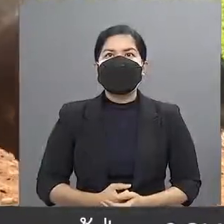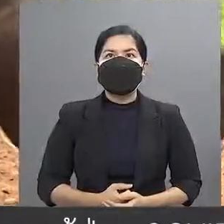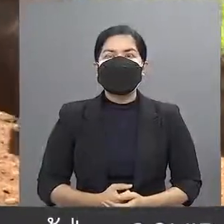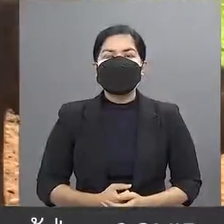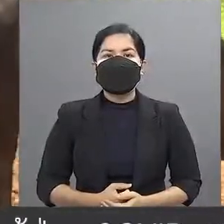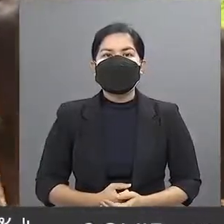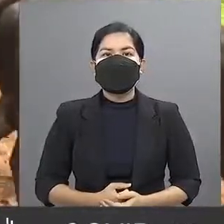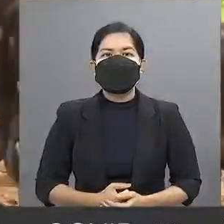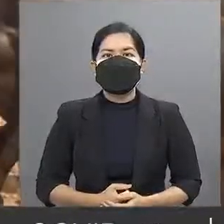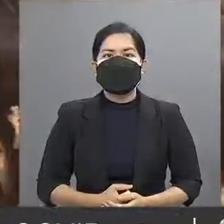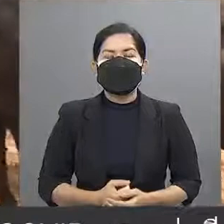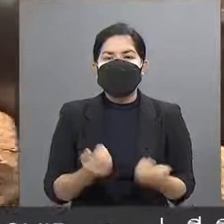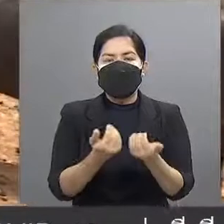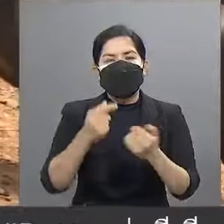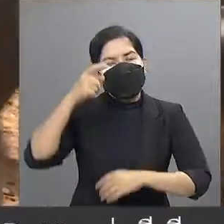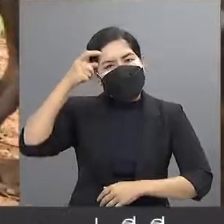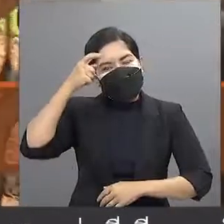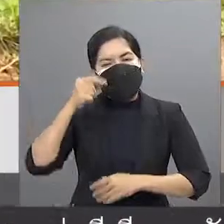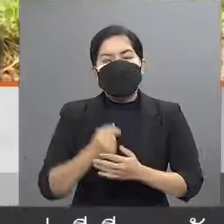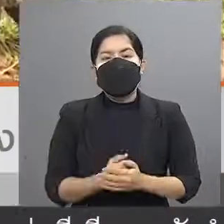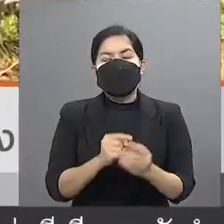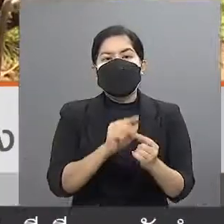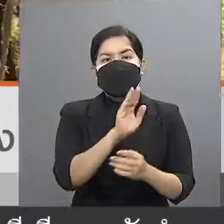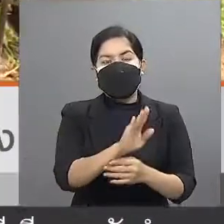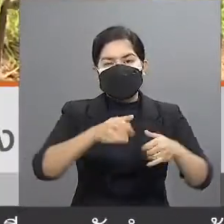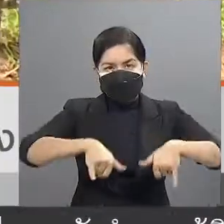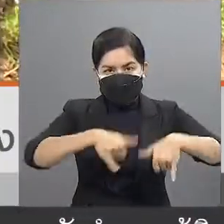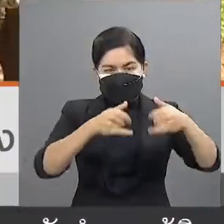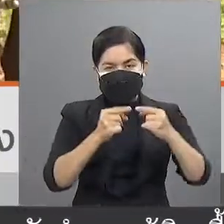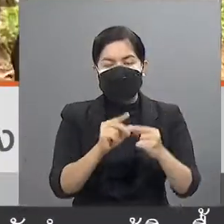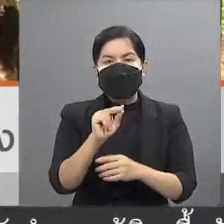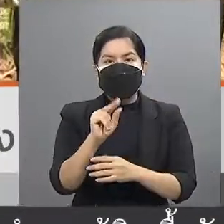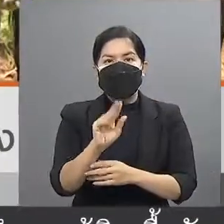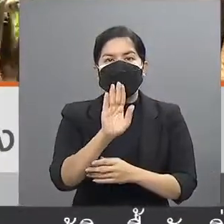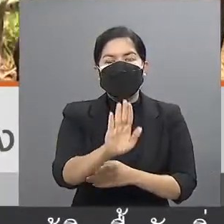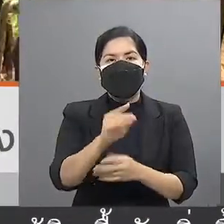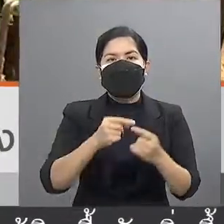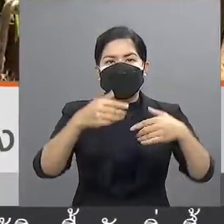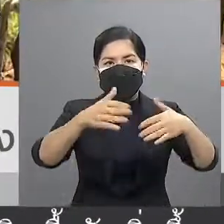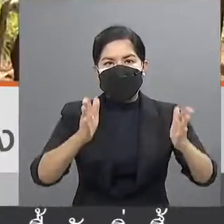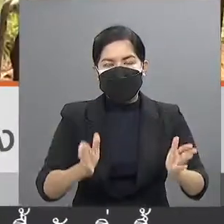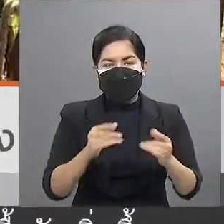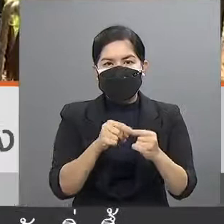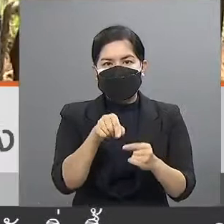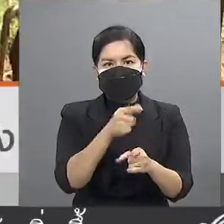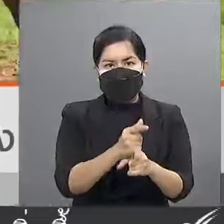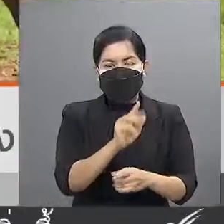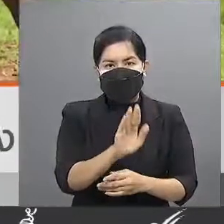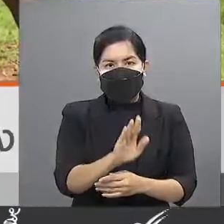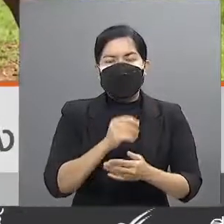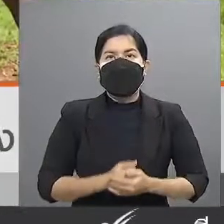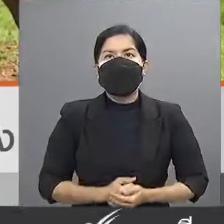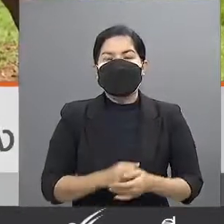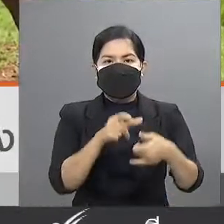ลูกวัวพันธุ์พื้นเมืองหรือลูกวัวชนกว่า30ตัวภายในคอกเลี้ยงของนายพิทักษ์ช่วยสุวรรณชาวตำบลบ้านโพอำเภอเมืองตรัง